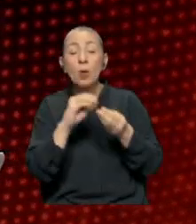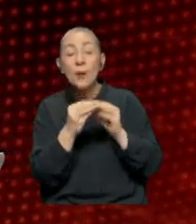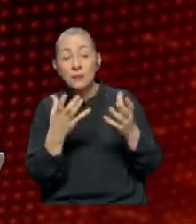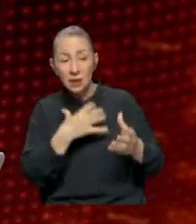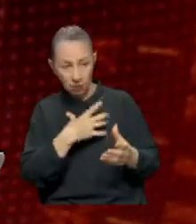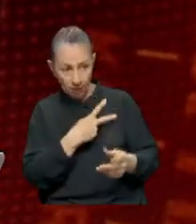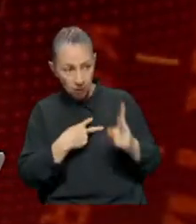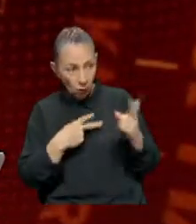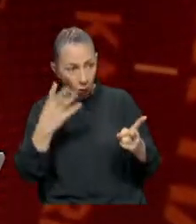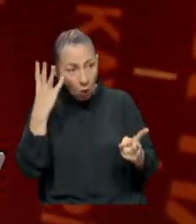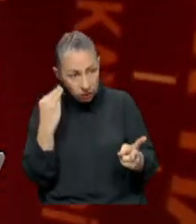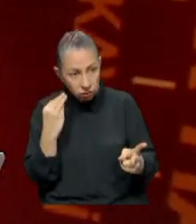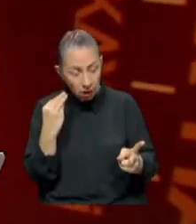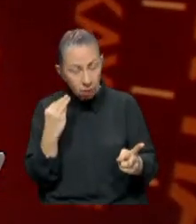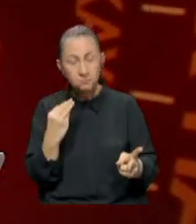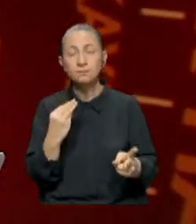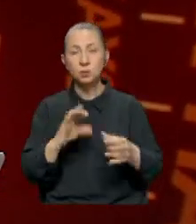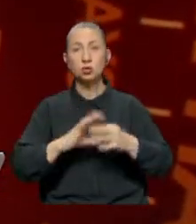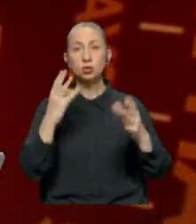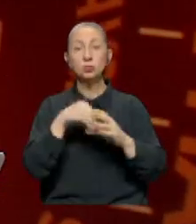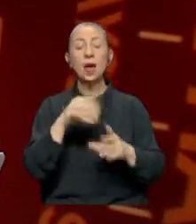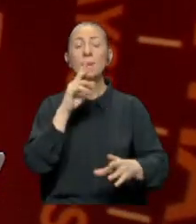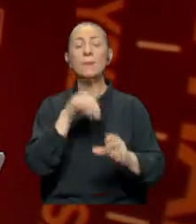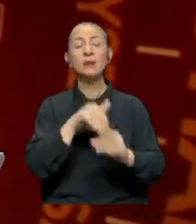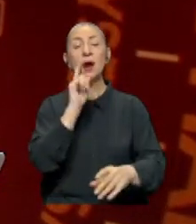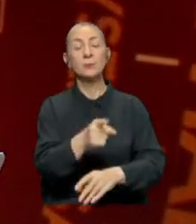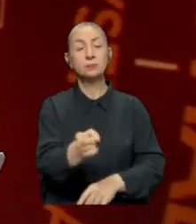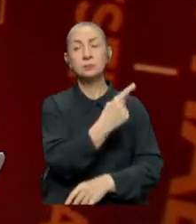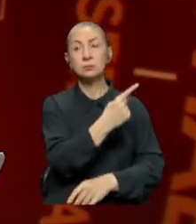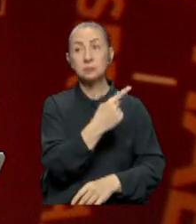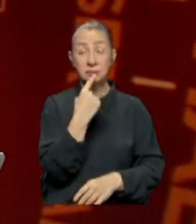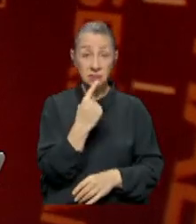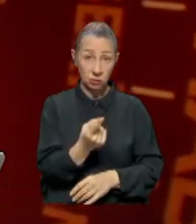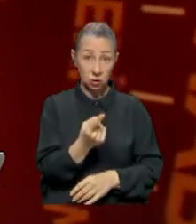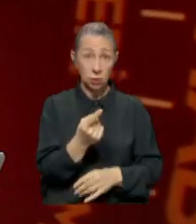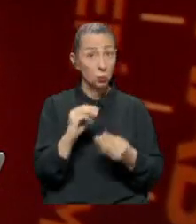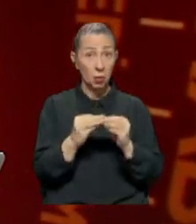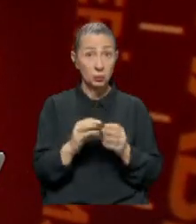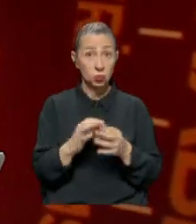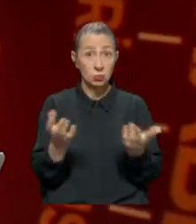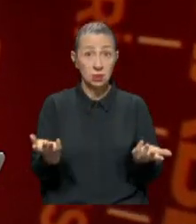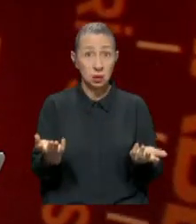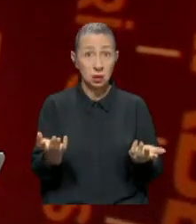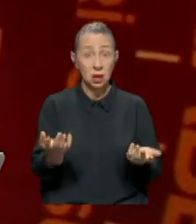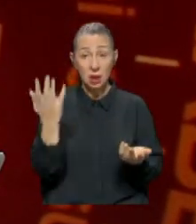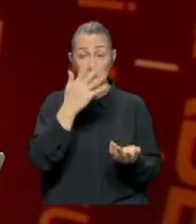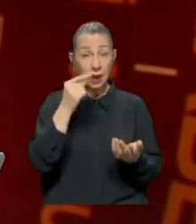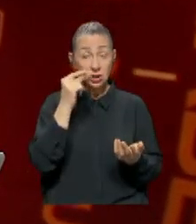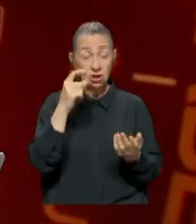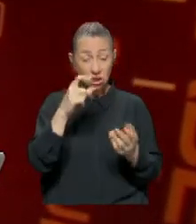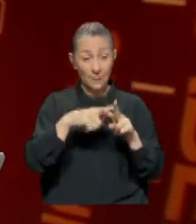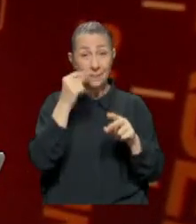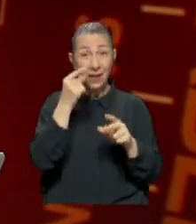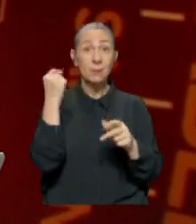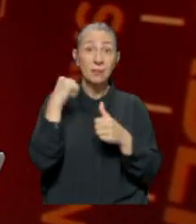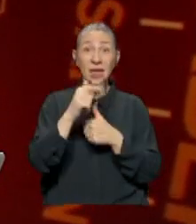kendi belediyesi olduğunu öğrenince çözüm için milletvekillerine talimat vermişti. Sorun henüz çözülmedi. Karacabeyliler de bir